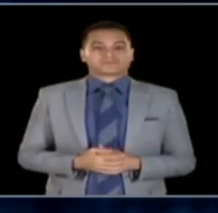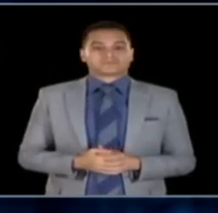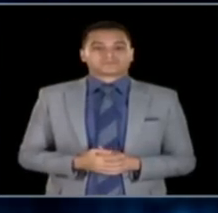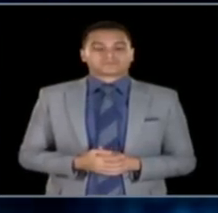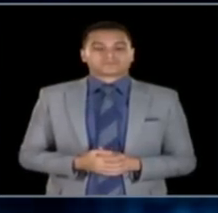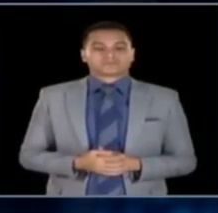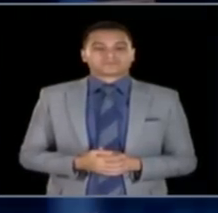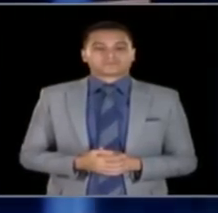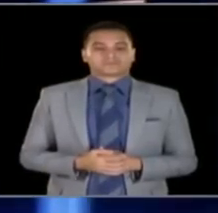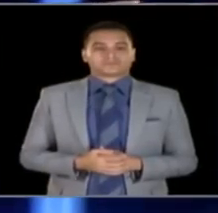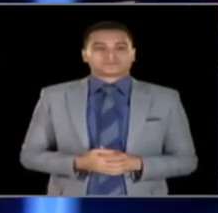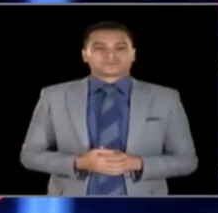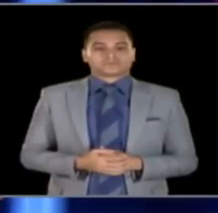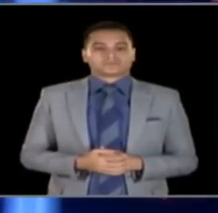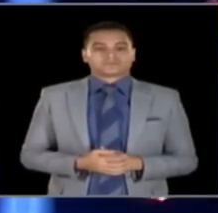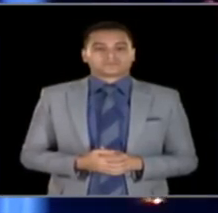المعرفه.